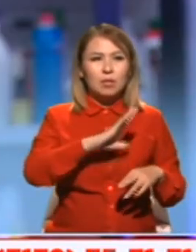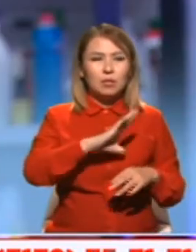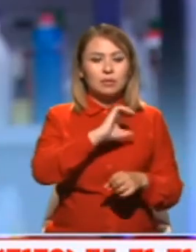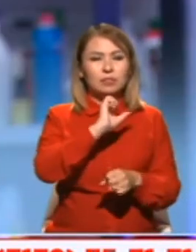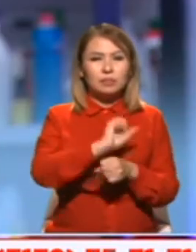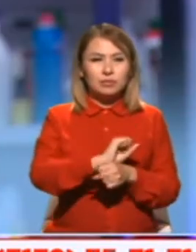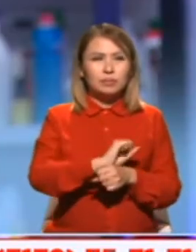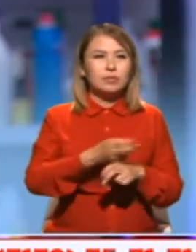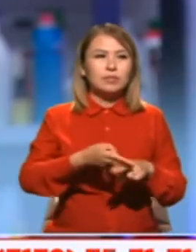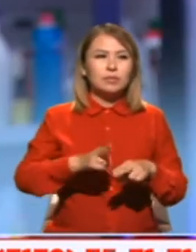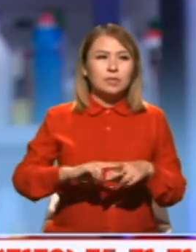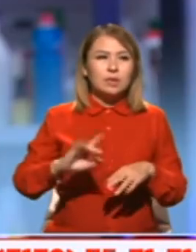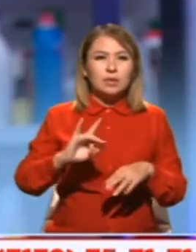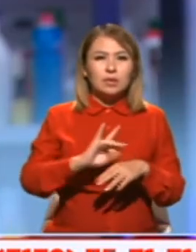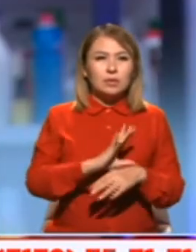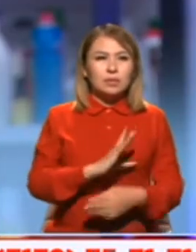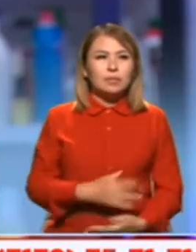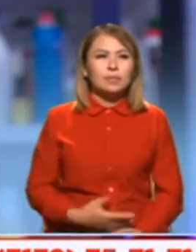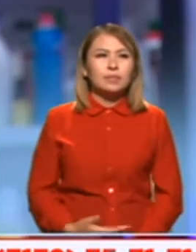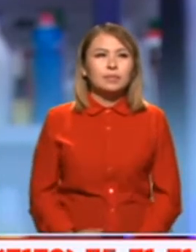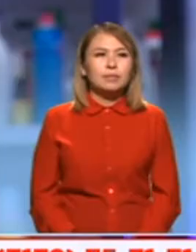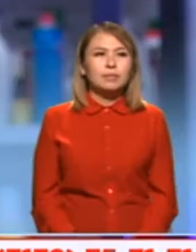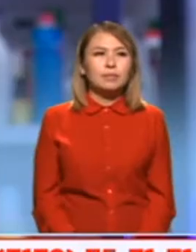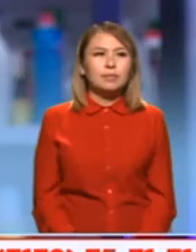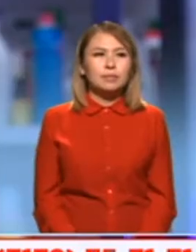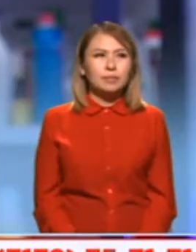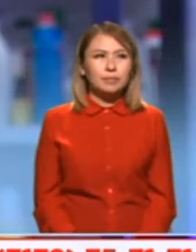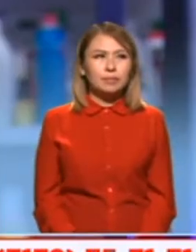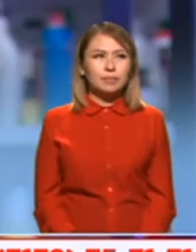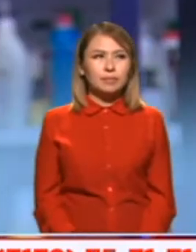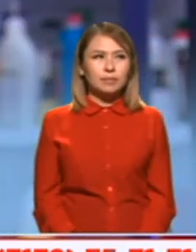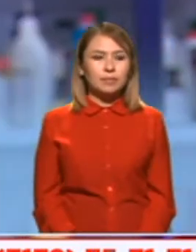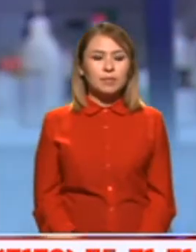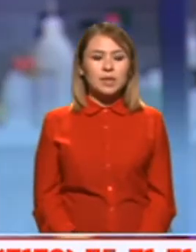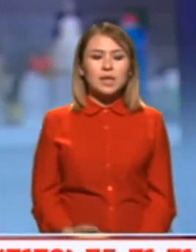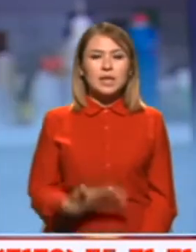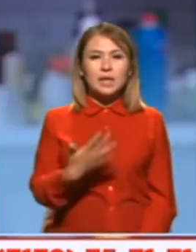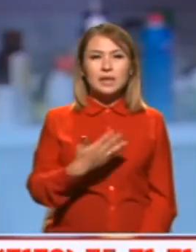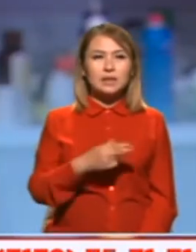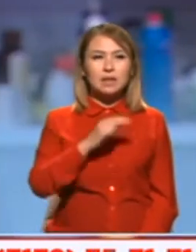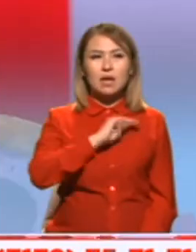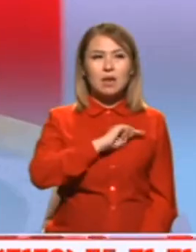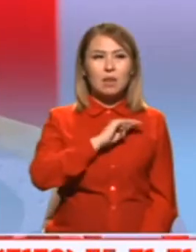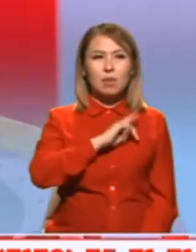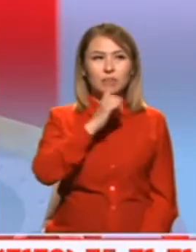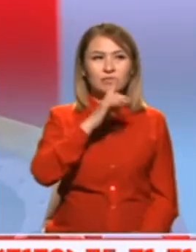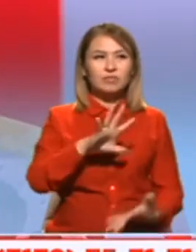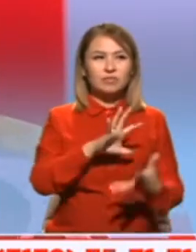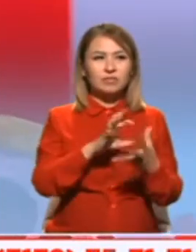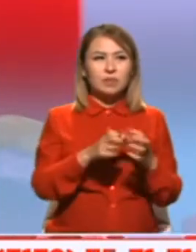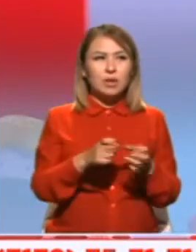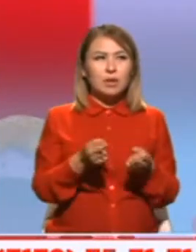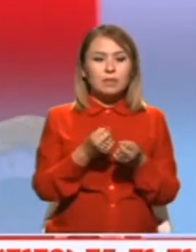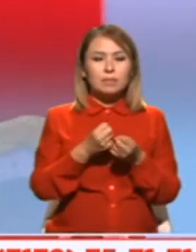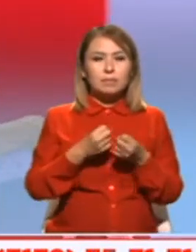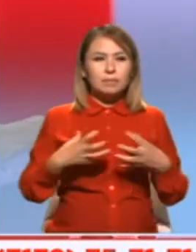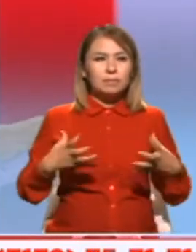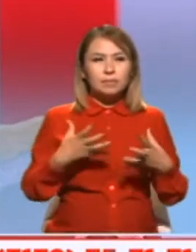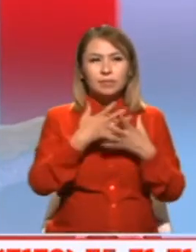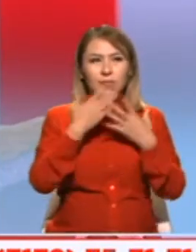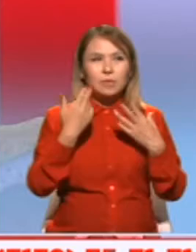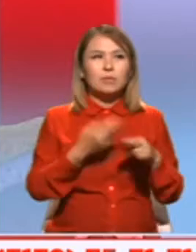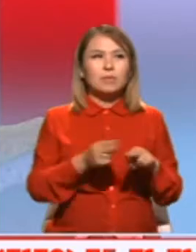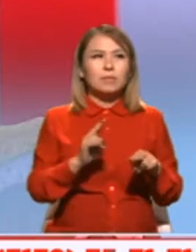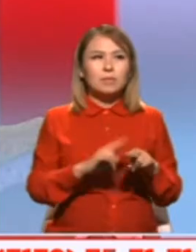тастады. Жұмысы тоқтаса сморщина, яғни солған бүйрек болып табылады. Ісін бейімдейді апамыз. Жалпы